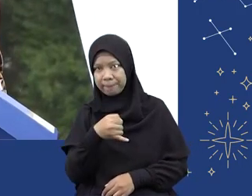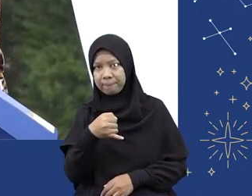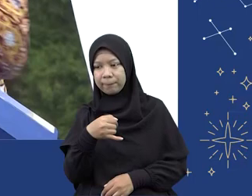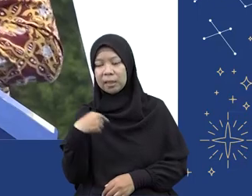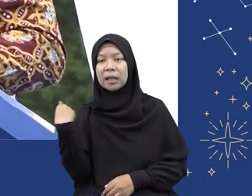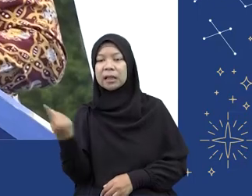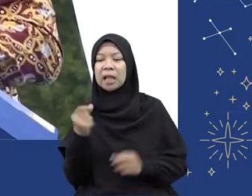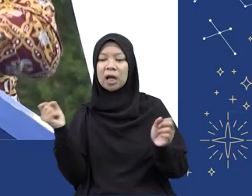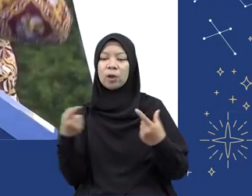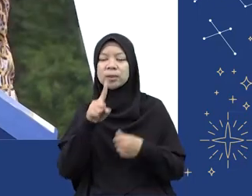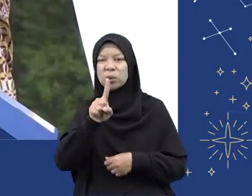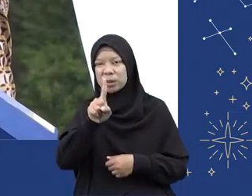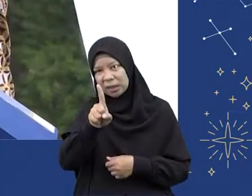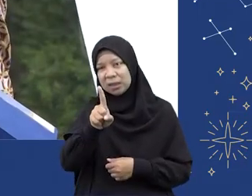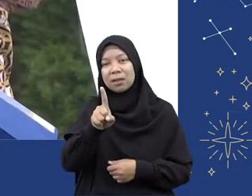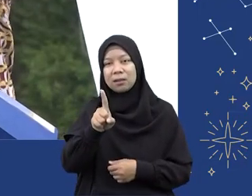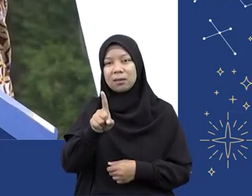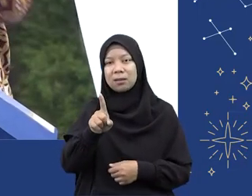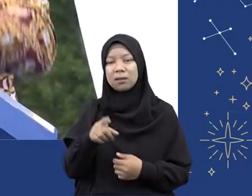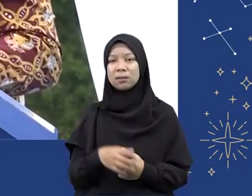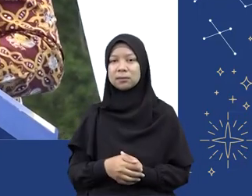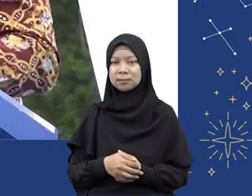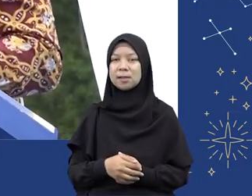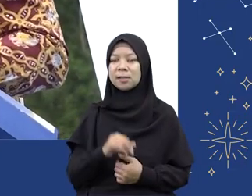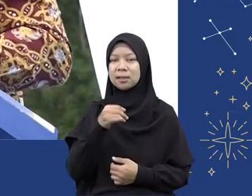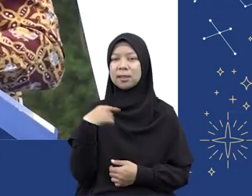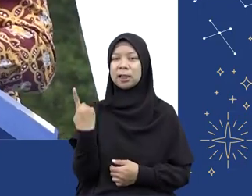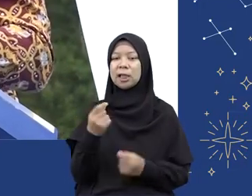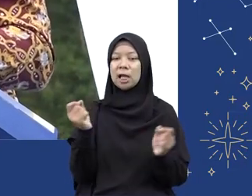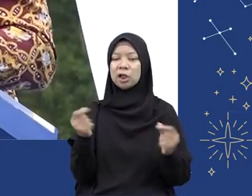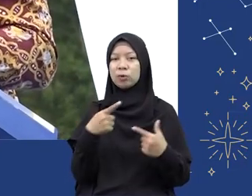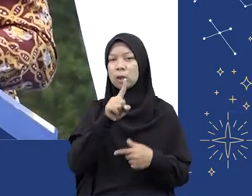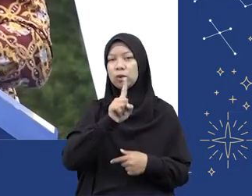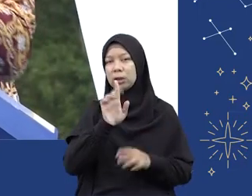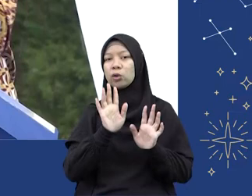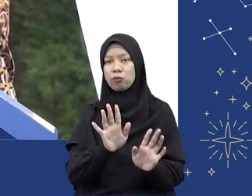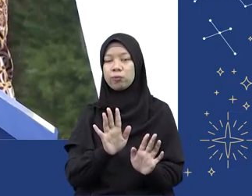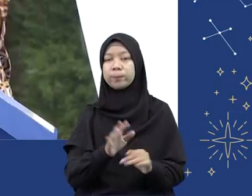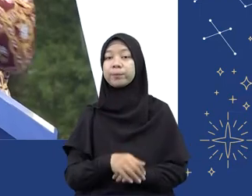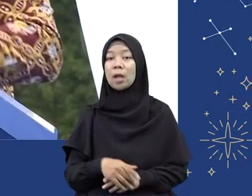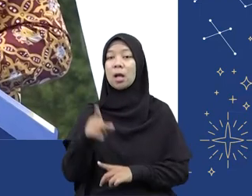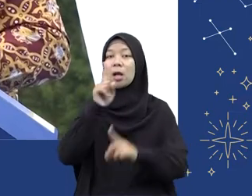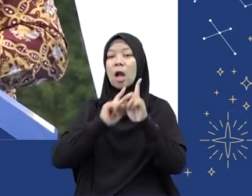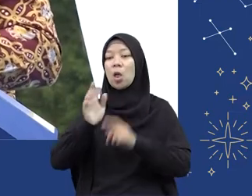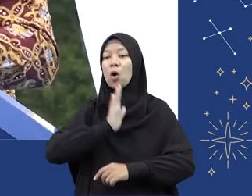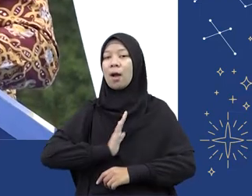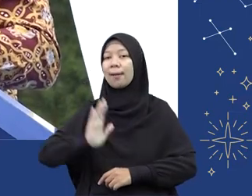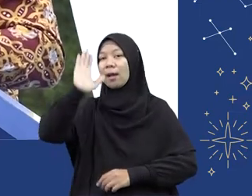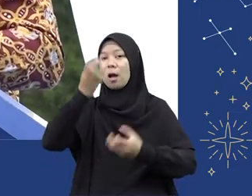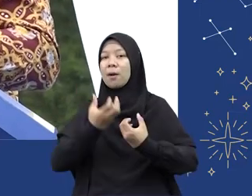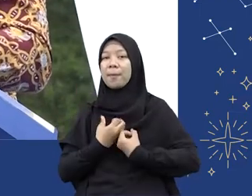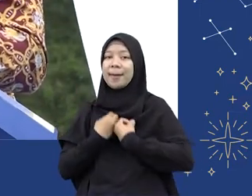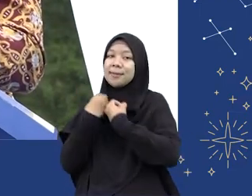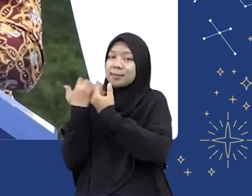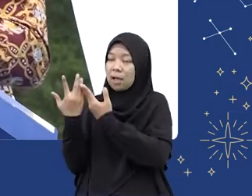detik gitu ya Dari apa prediksi itu dalam agama Islam bahkan Allah Subhanahu